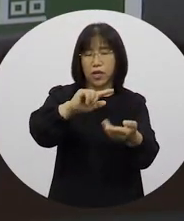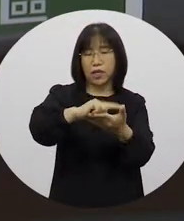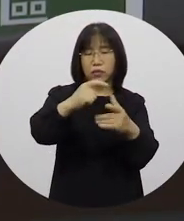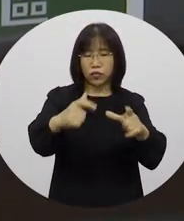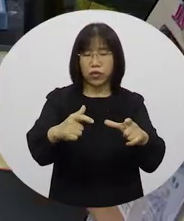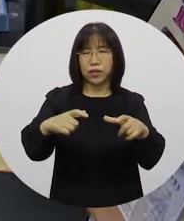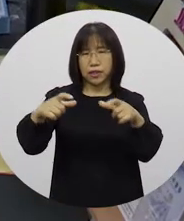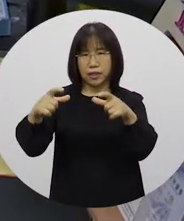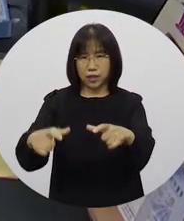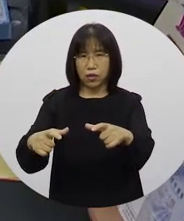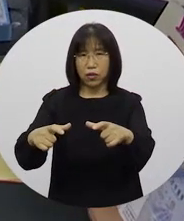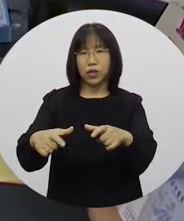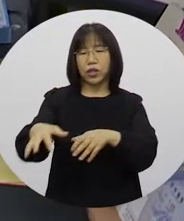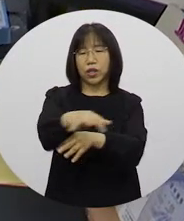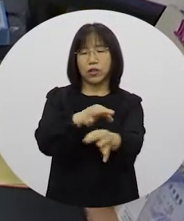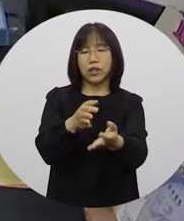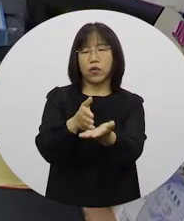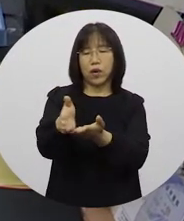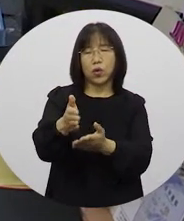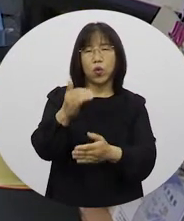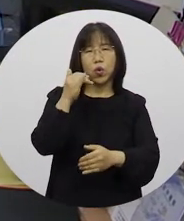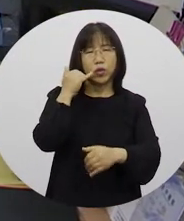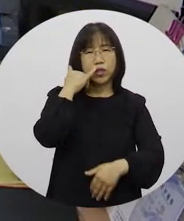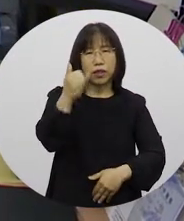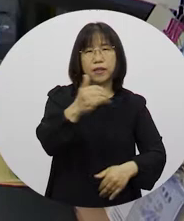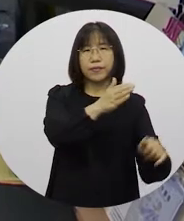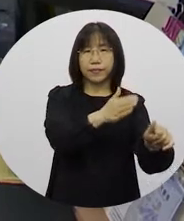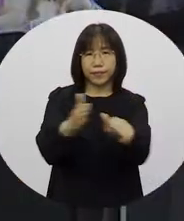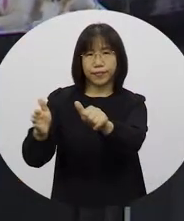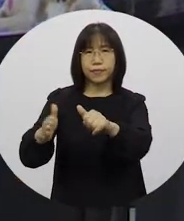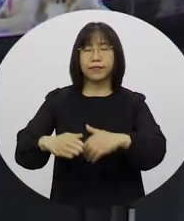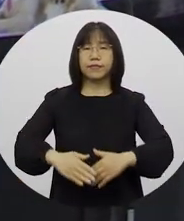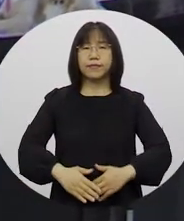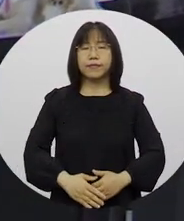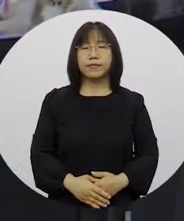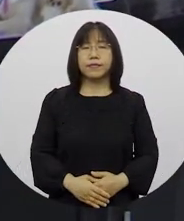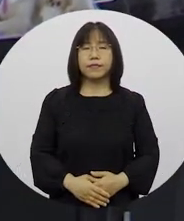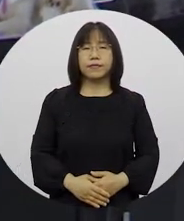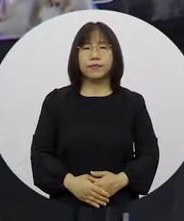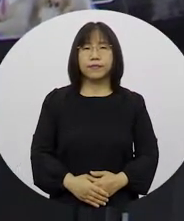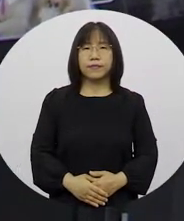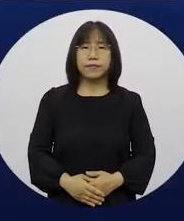대한 자세한 사항은 강서 구청 지역경제과 로 문의하면 됩니다